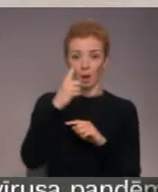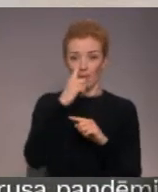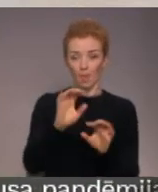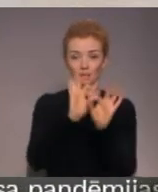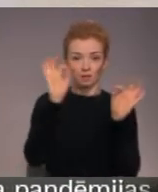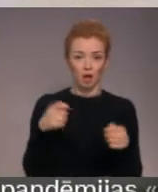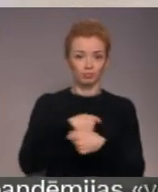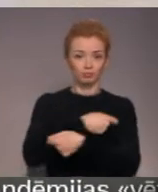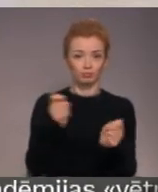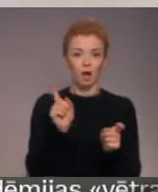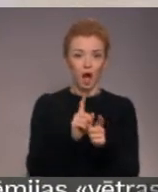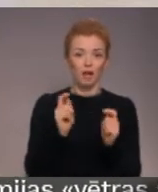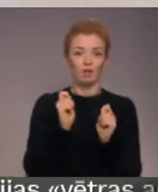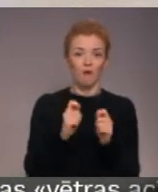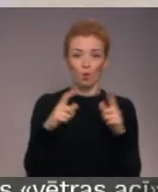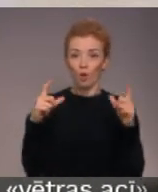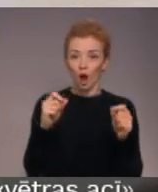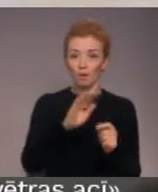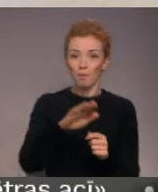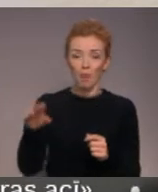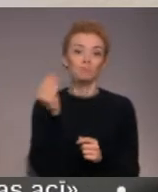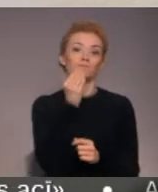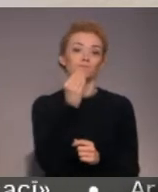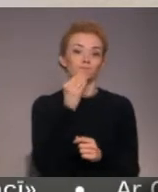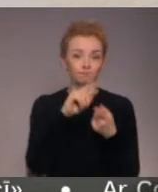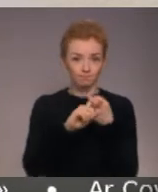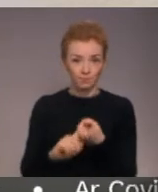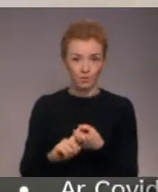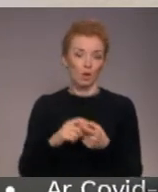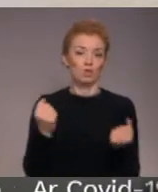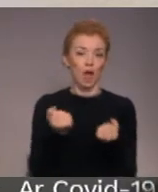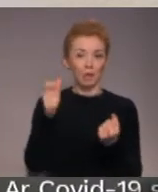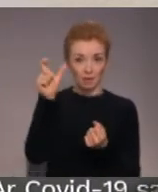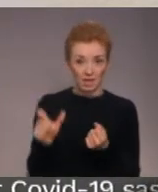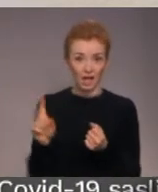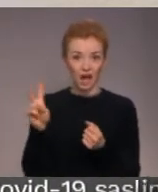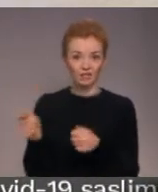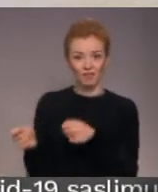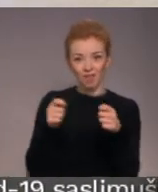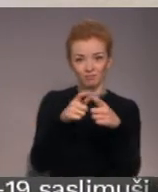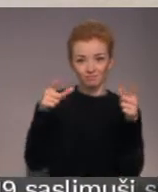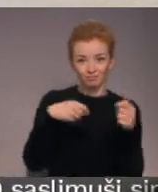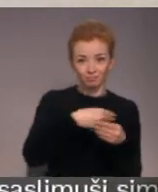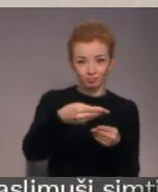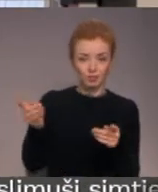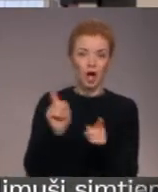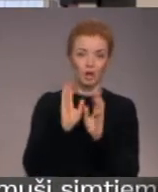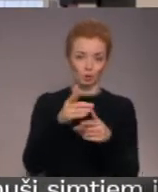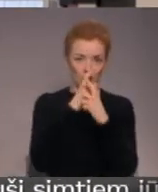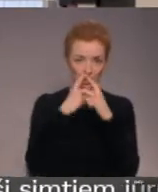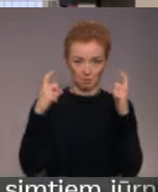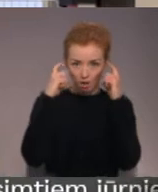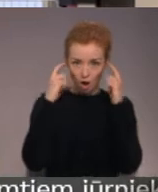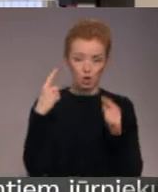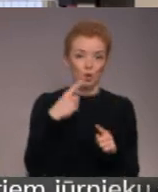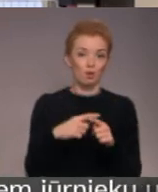dāvanu kartes ēdināšanas bērniem, kur arī darbinieki ir šie darbinieki, kas strādās pie šī, arī būs nodrošināti ar šiem respiratoriem.